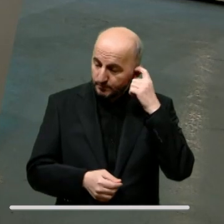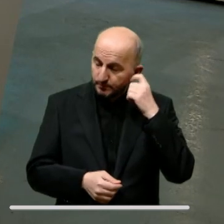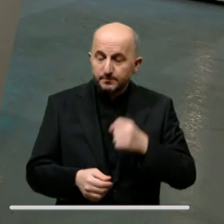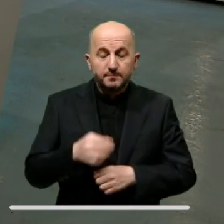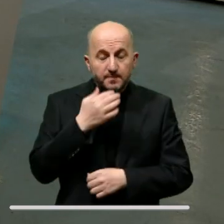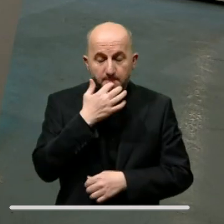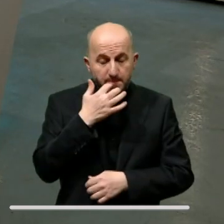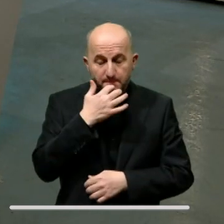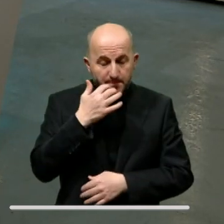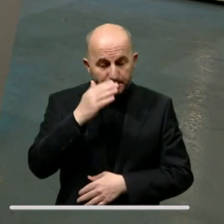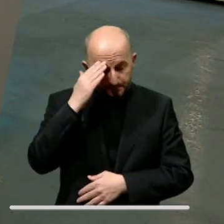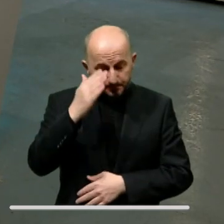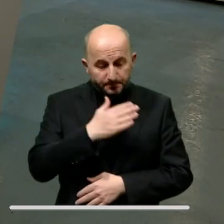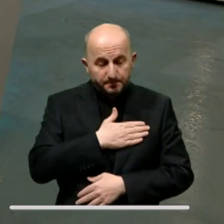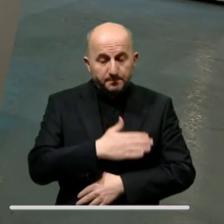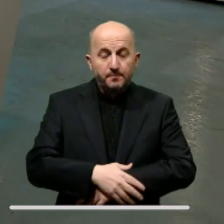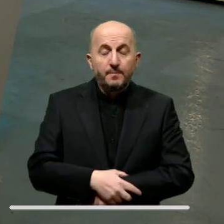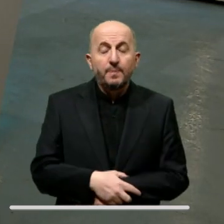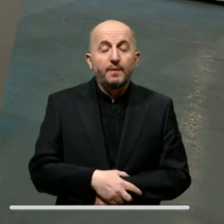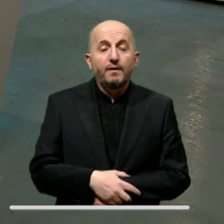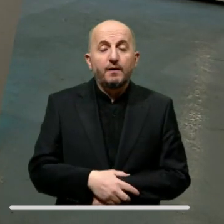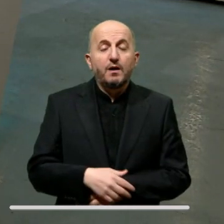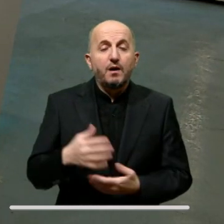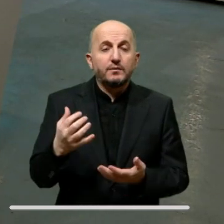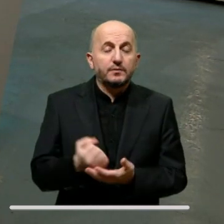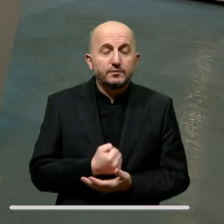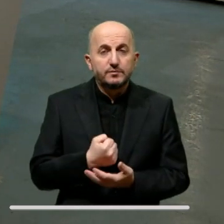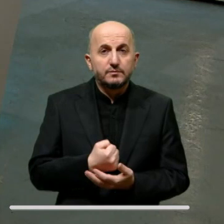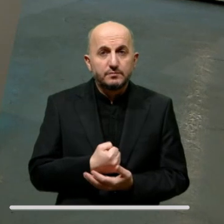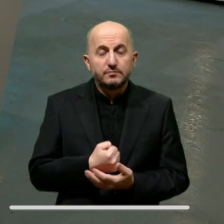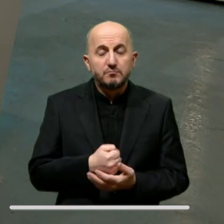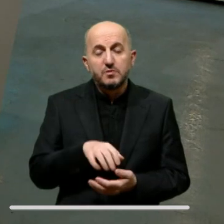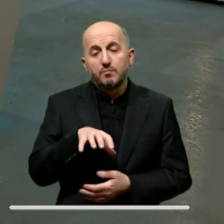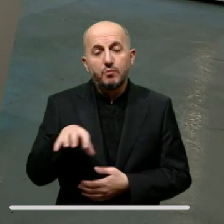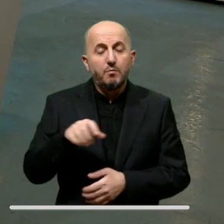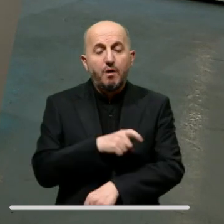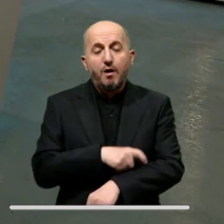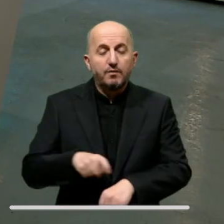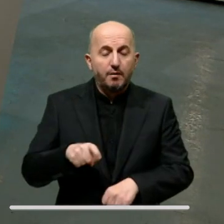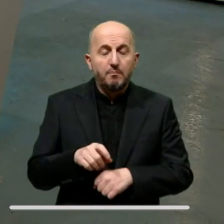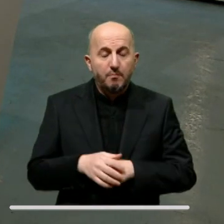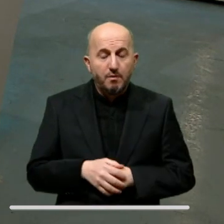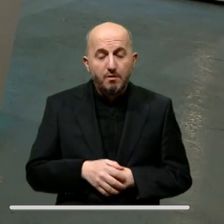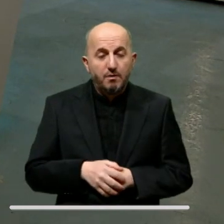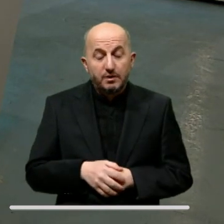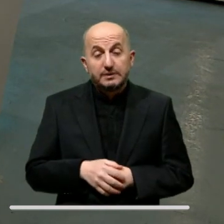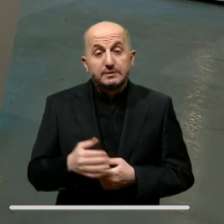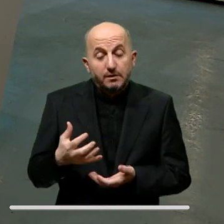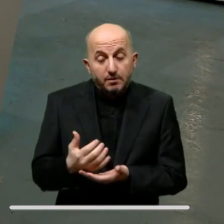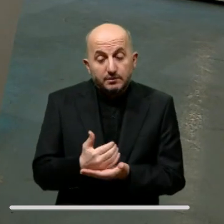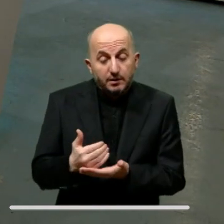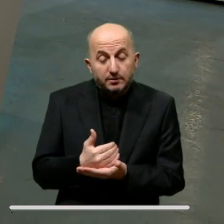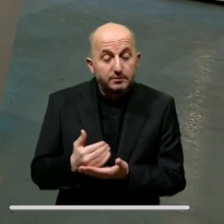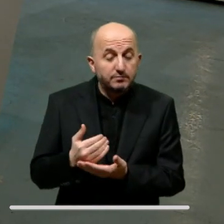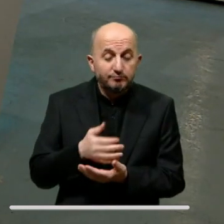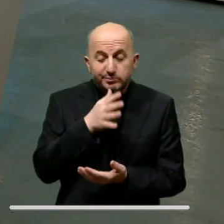Gülcan hanımın selamları var hocam size diyor ki muhterem hocam kazancının bir bölümünde haram gelir olduğunu